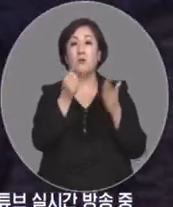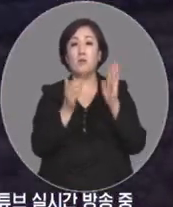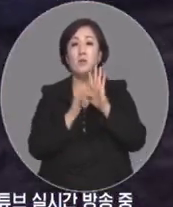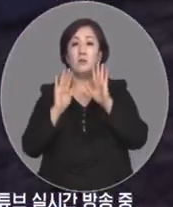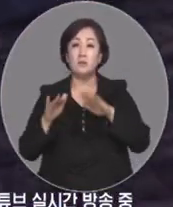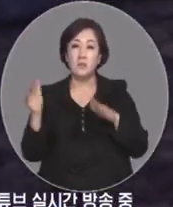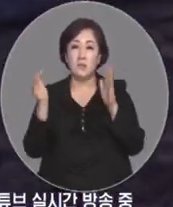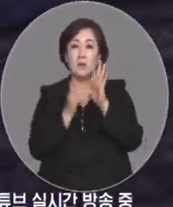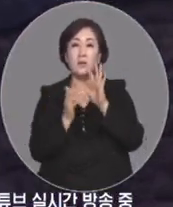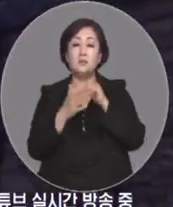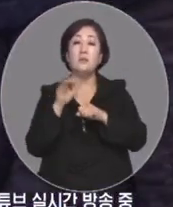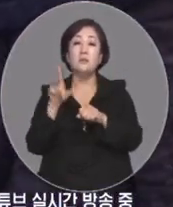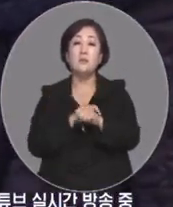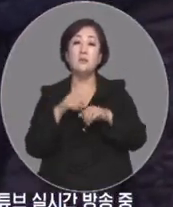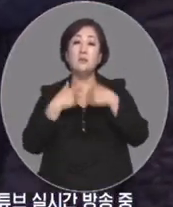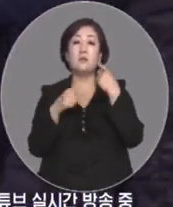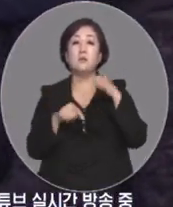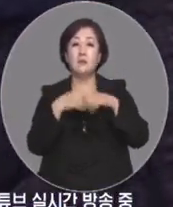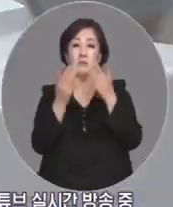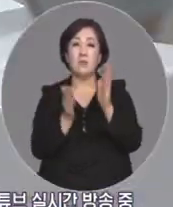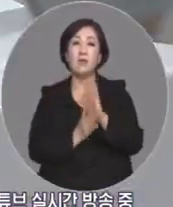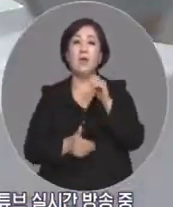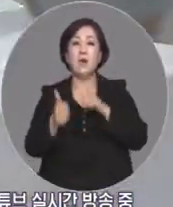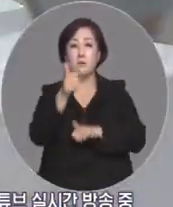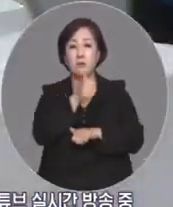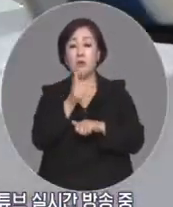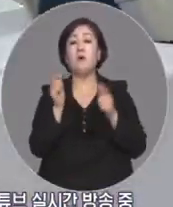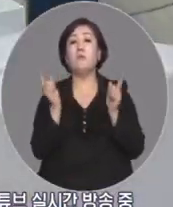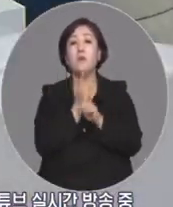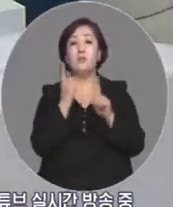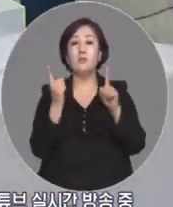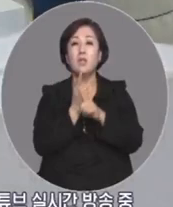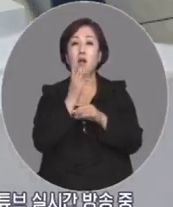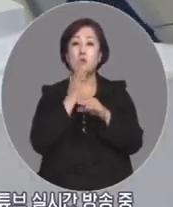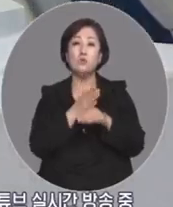역대 선거에서는 특정 정당의 압승보다는 변동성이 높은